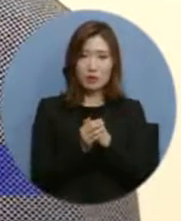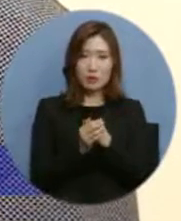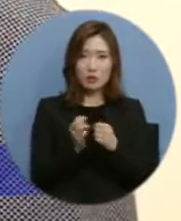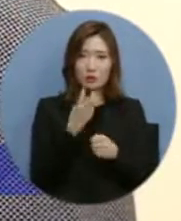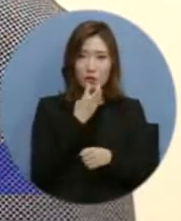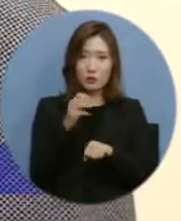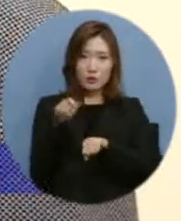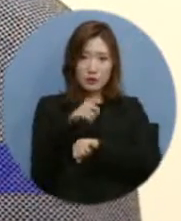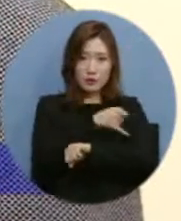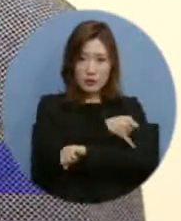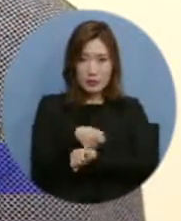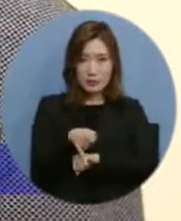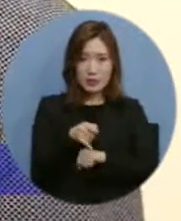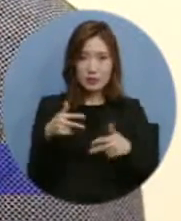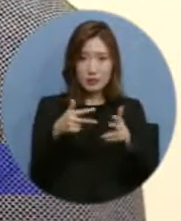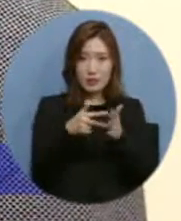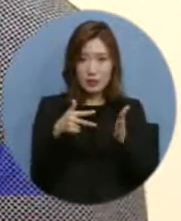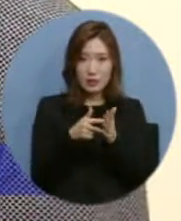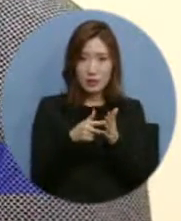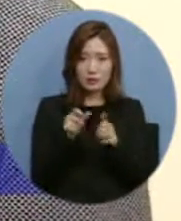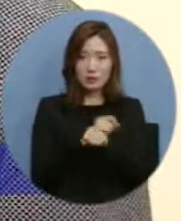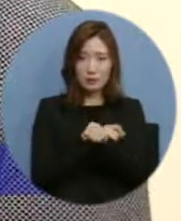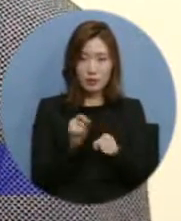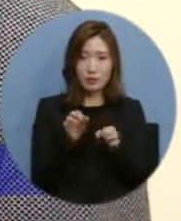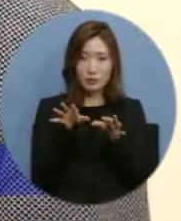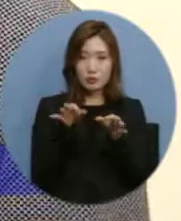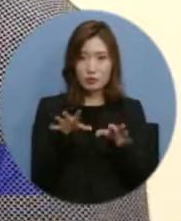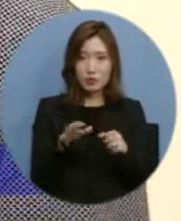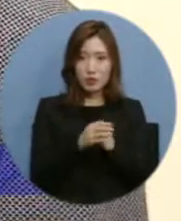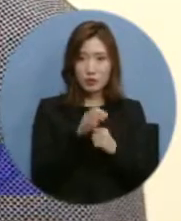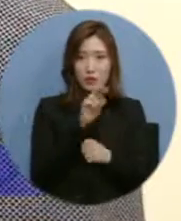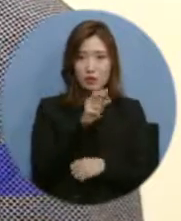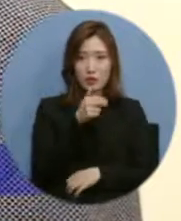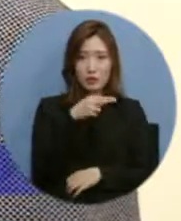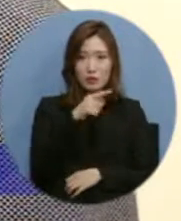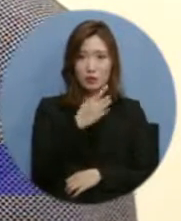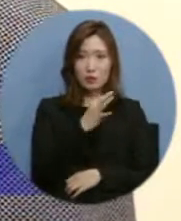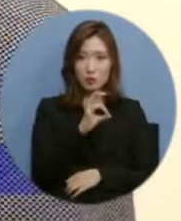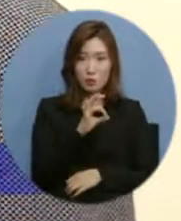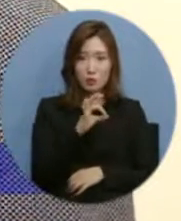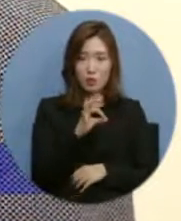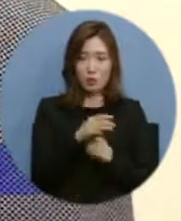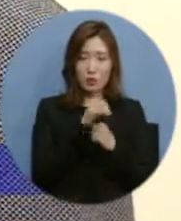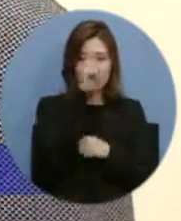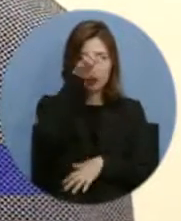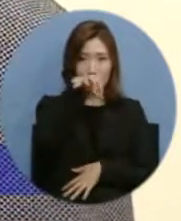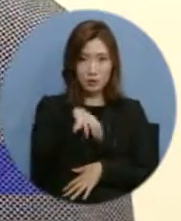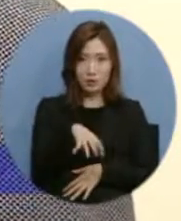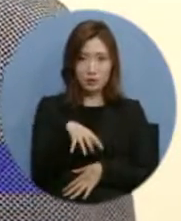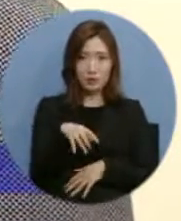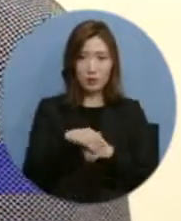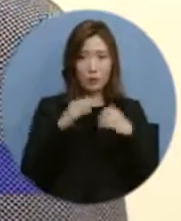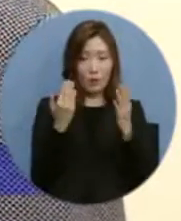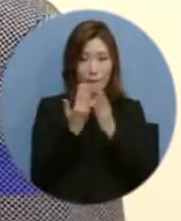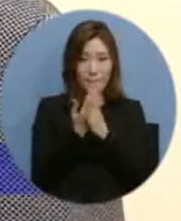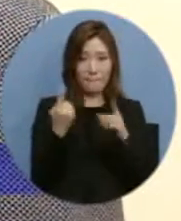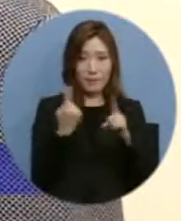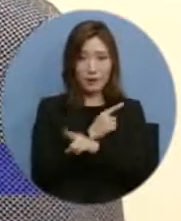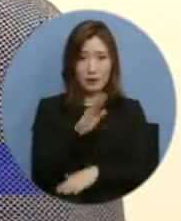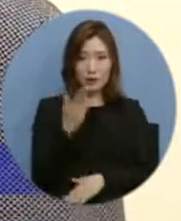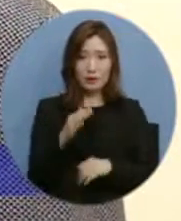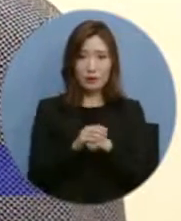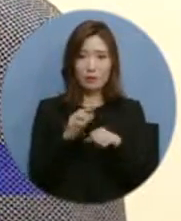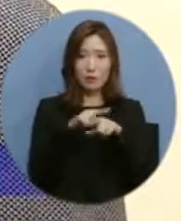디자인재단에서 특별히 투자를 해서 연희동의 동청사를 완벽하게 이렇게 디자인적으로 바꿨습니다.